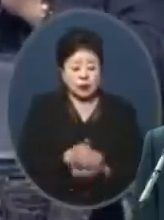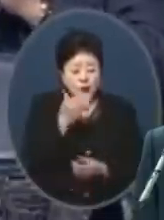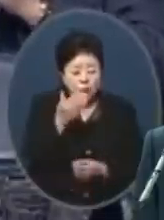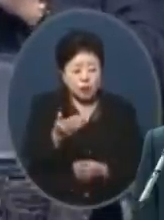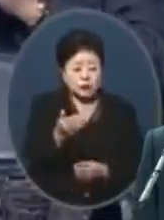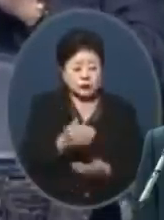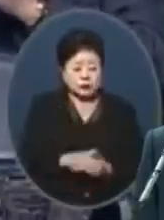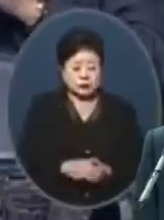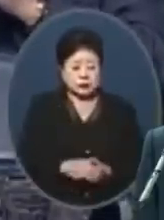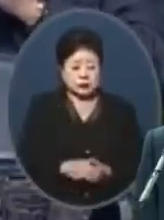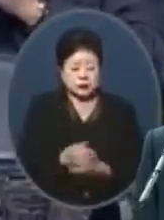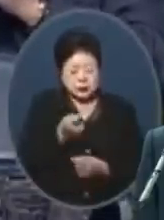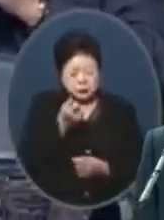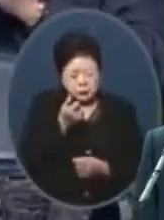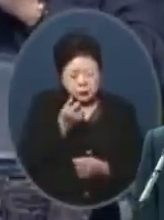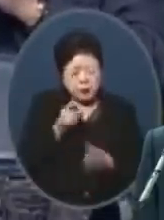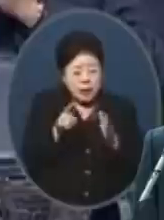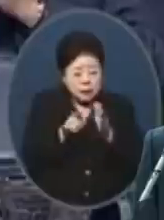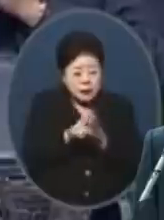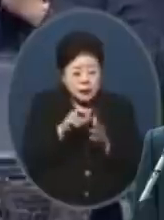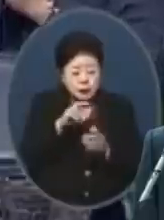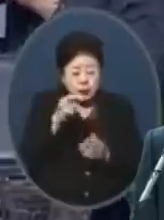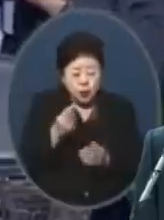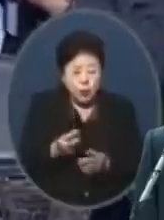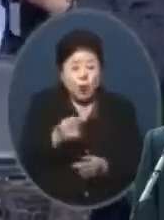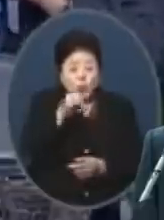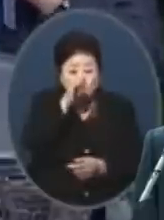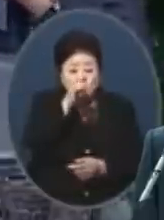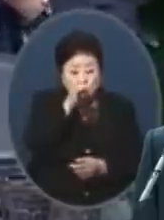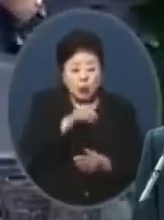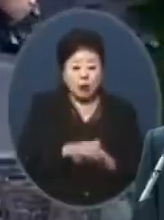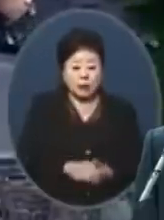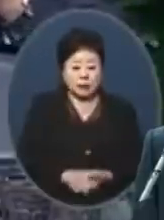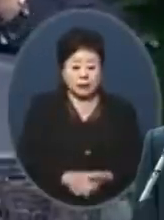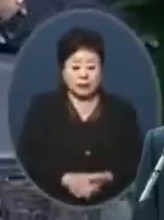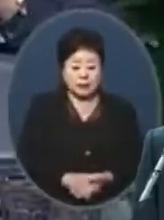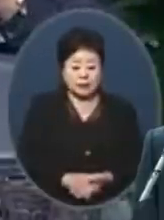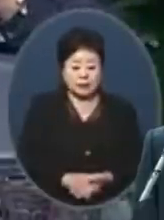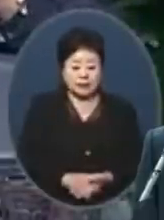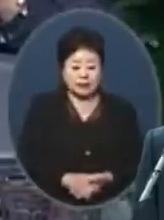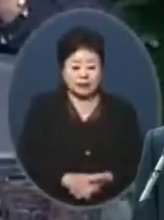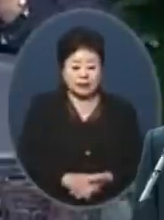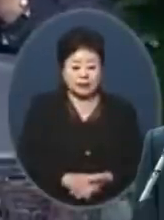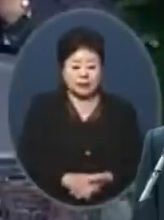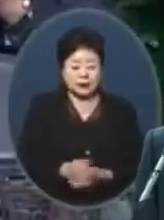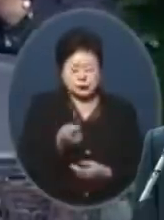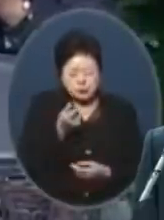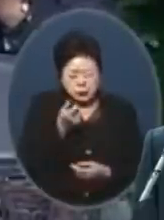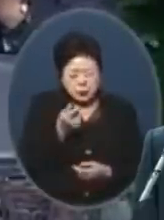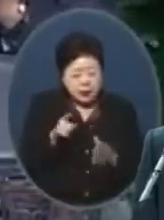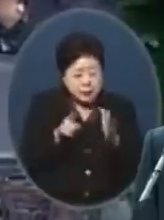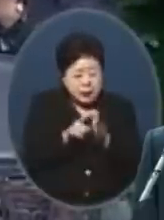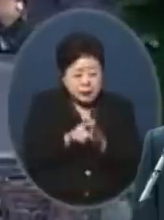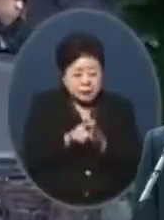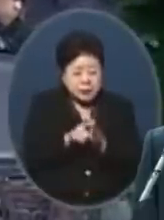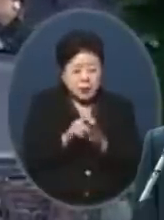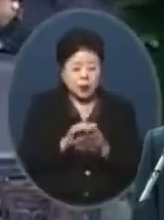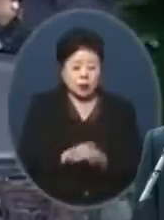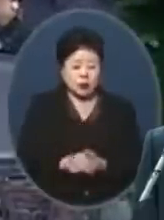여러분은 적은 믿음이라도 가지고 있습니다. You all have some small amount of faith. 적은 믿음이라도